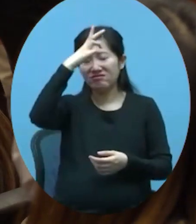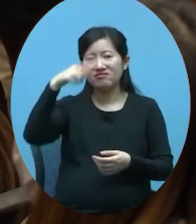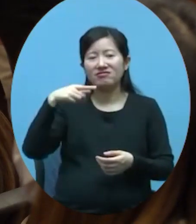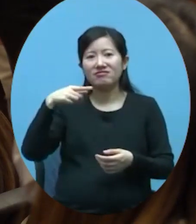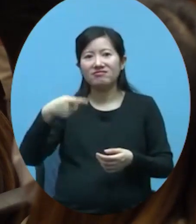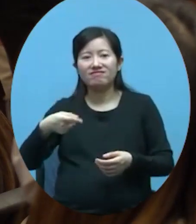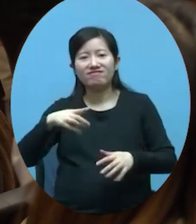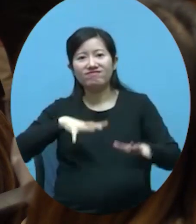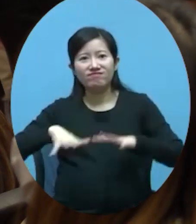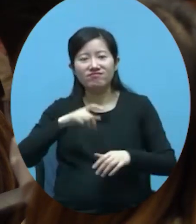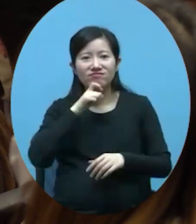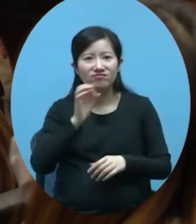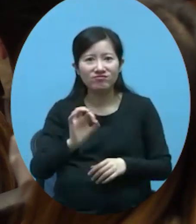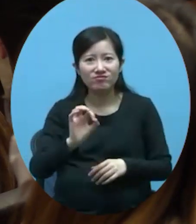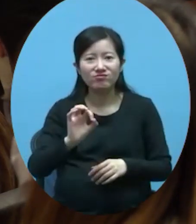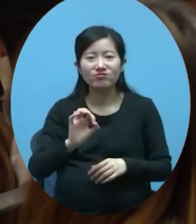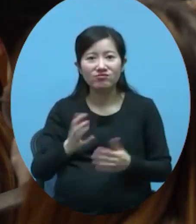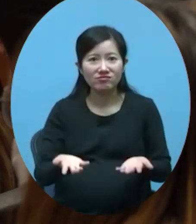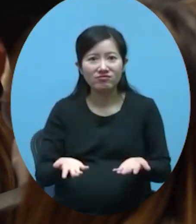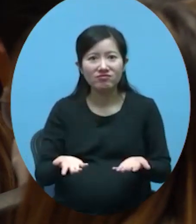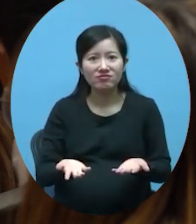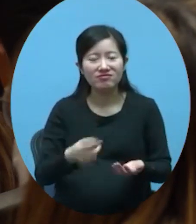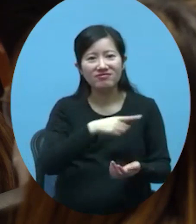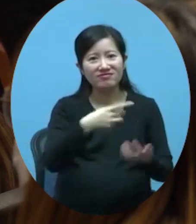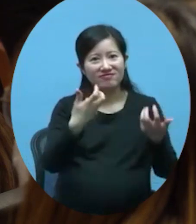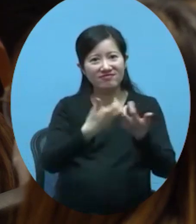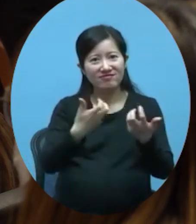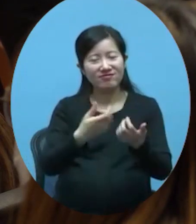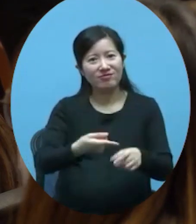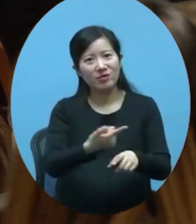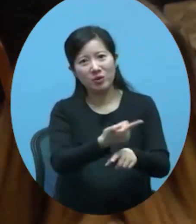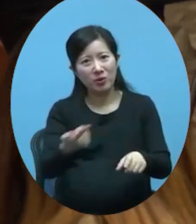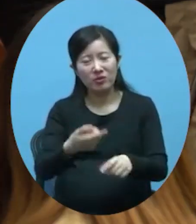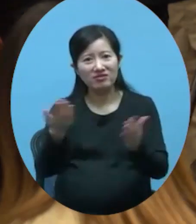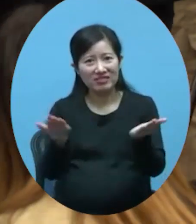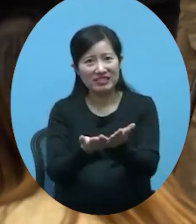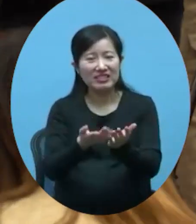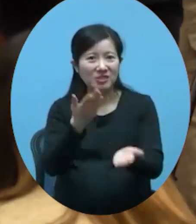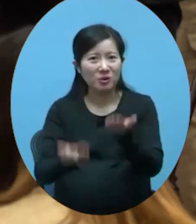施如果真的有一大部分的人一定數量的人去確診的時候麻煩你